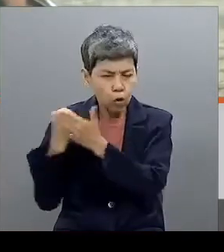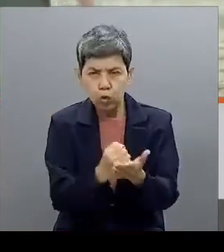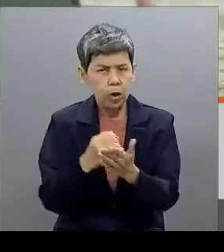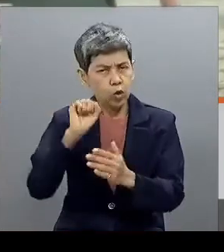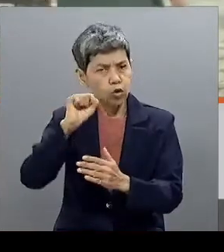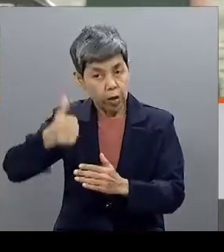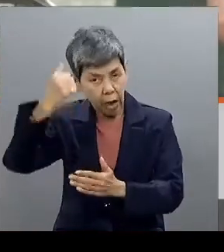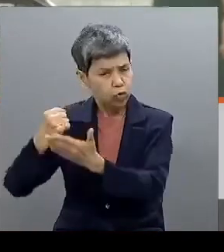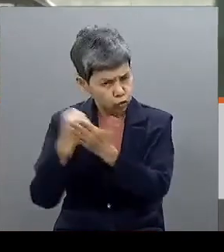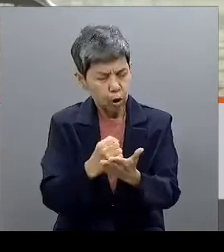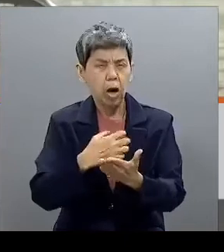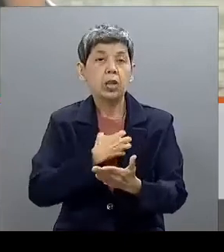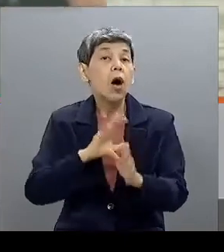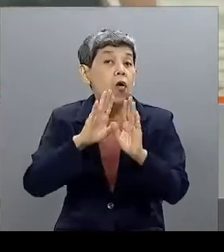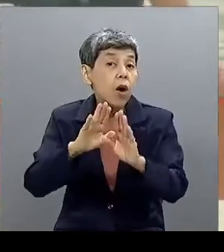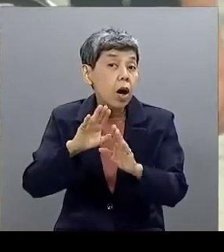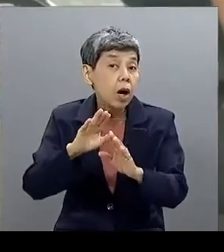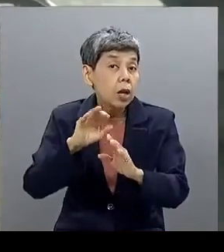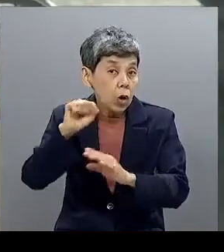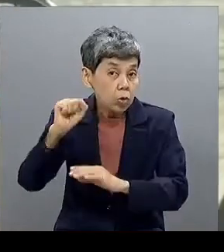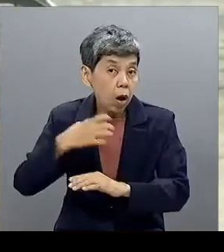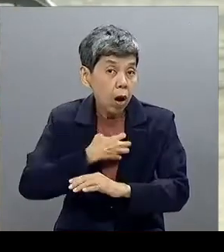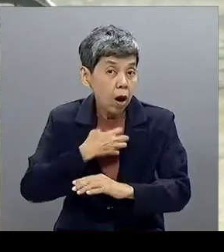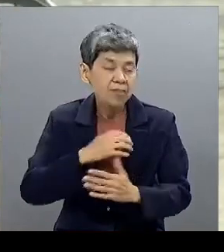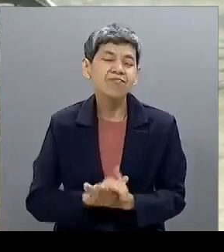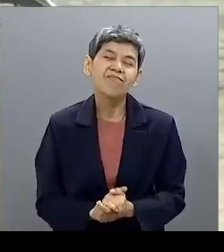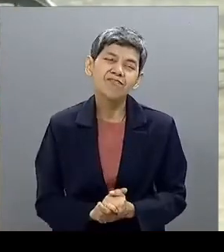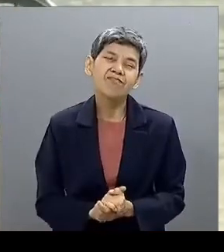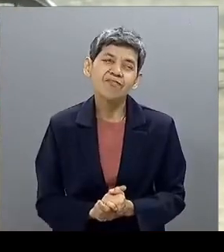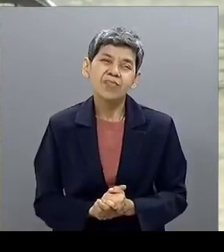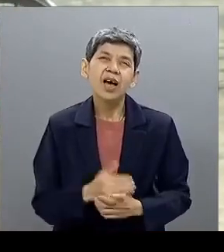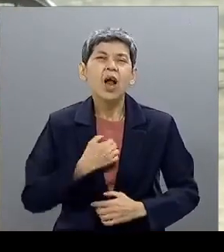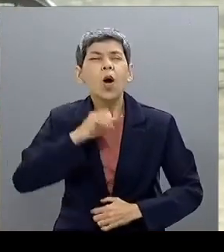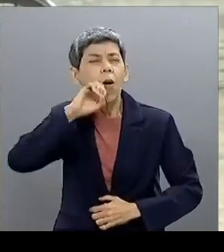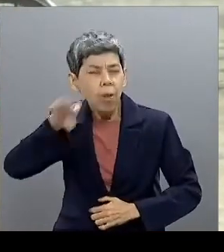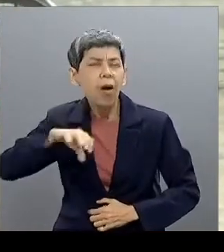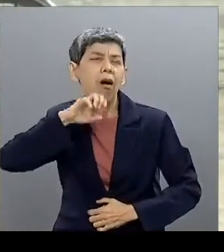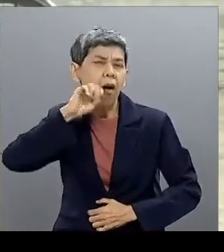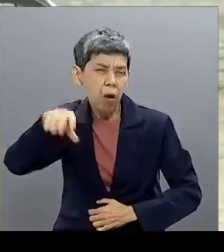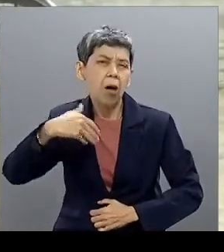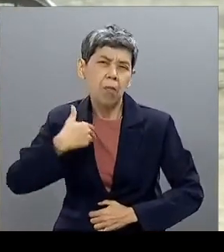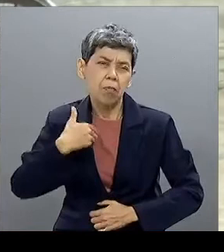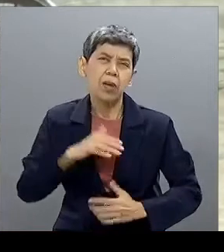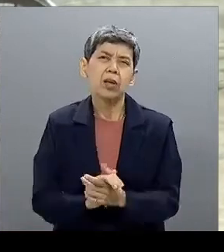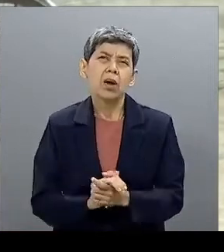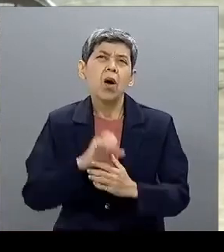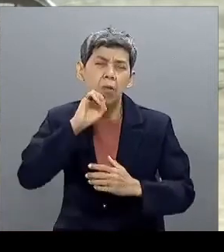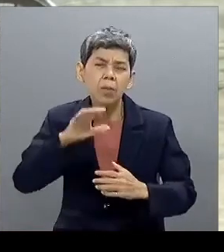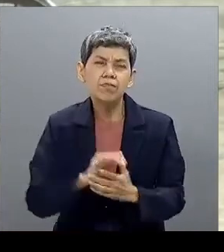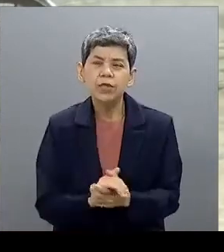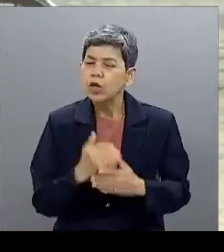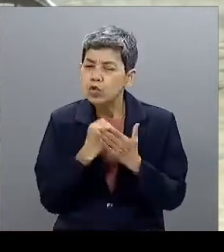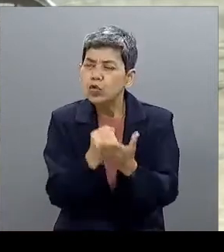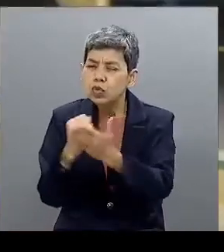ากจะฝากอะไรถึงนักการเมือง ฝากถึงนักการเมืองทุกท่านนะครับแล้วมาพอส่วนไหนที่วันนี้ก็ช่วยกันพัฒนาด้ว